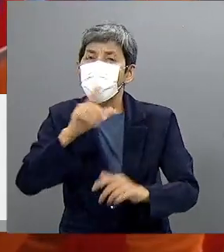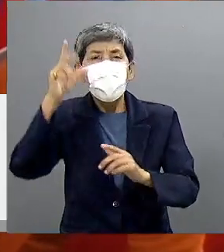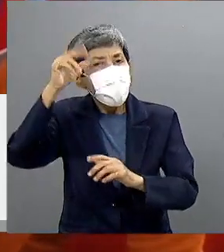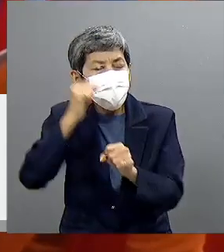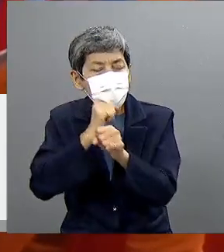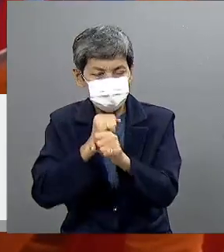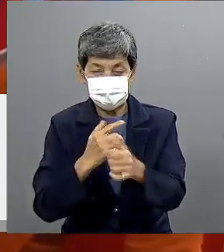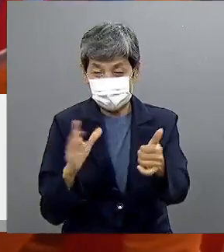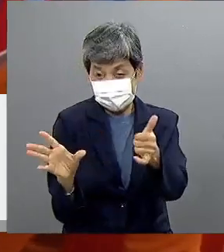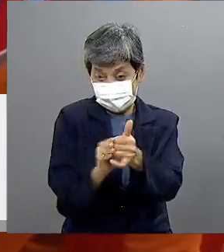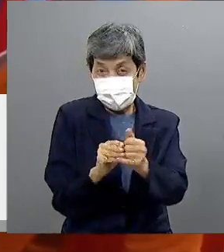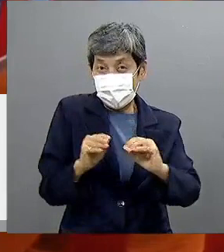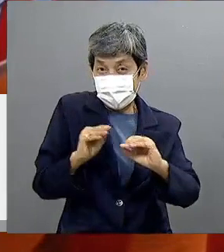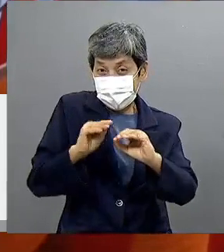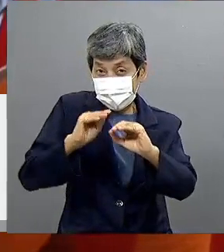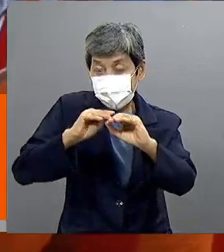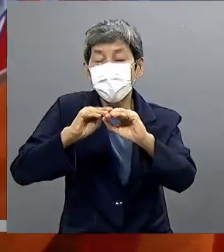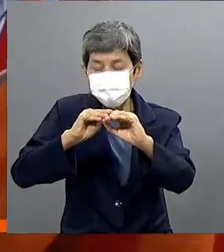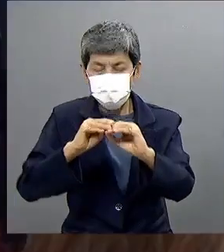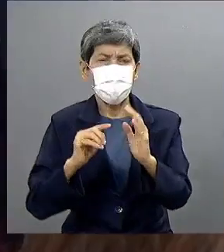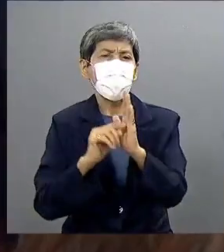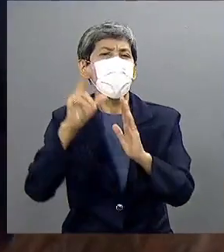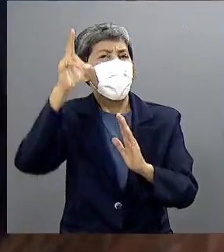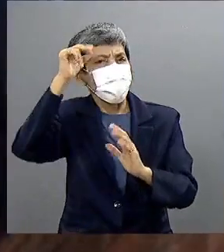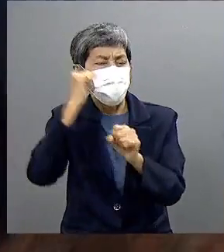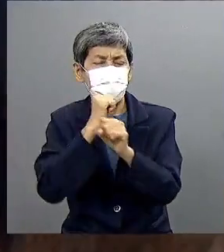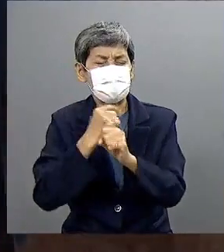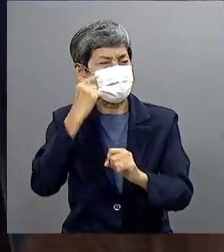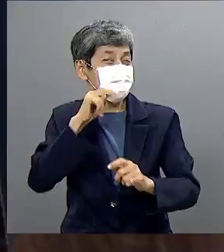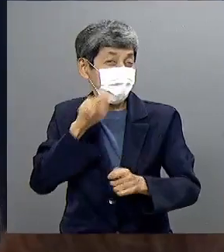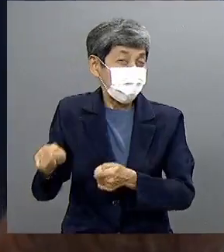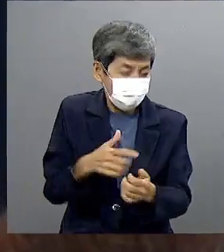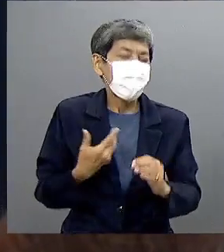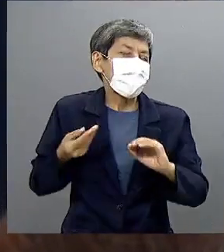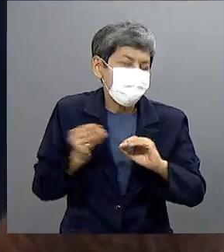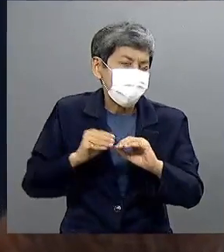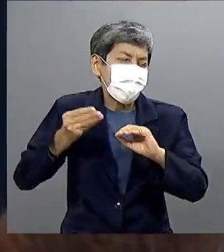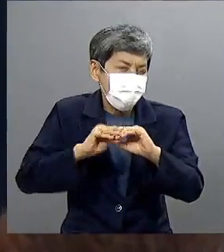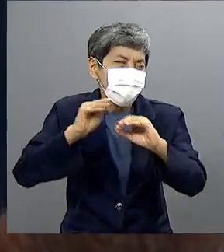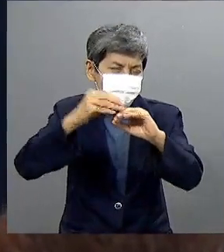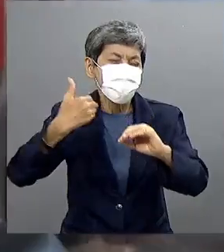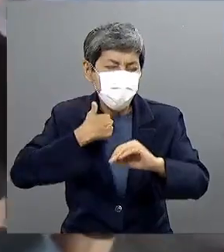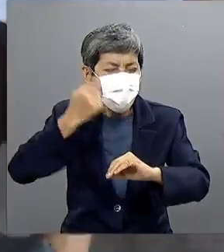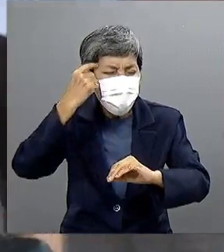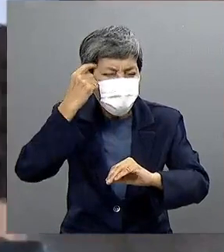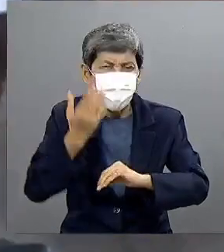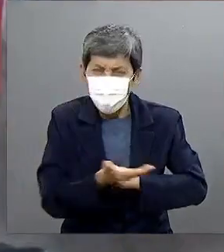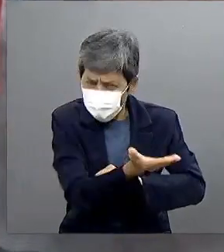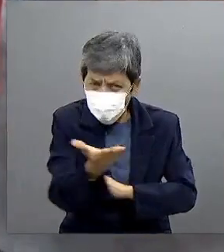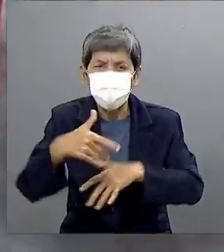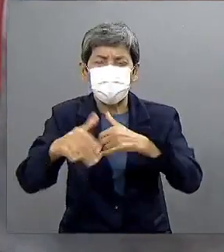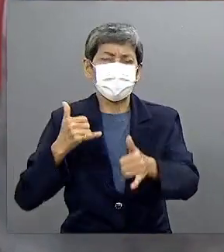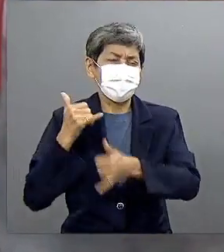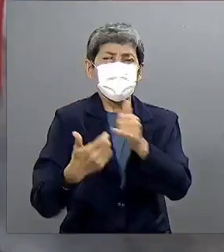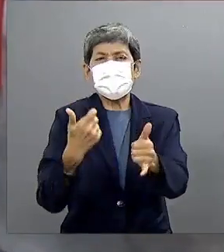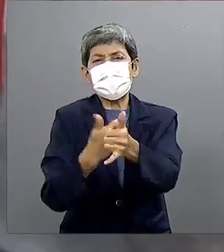พิ่มสูงขึ้นต่อเนื่องแล้วก็คาดการว่าช่วงเทศกาลสงกรานต์จะมีผู้ติดเชื้อมากที่สุดจึงเชิญชวนให้ฉีดวัคซีนเพื่อรับลูกห